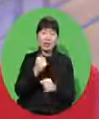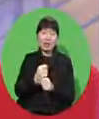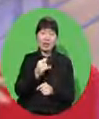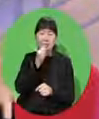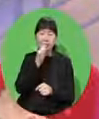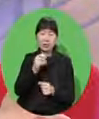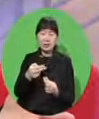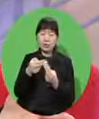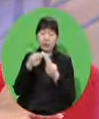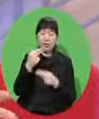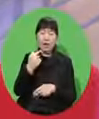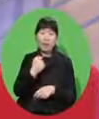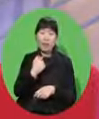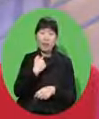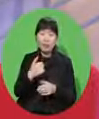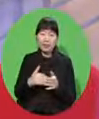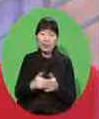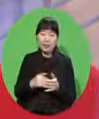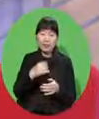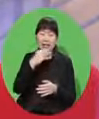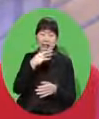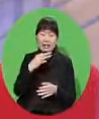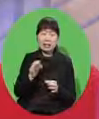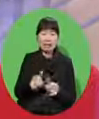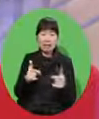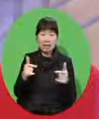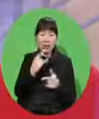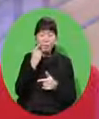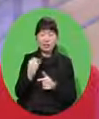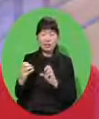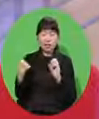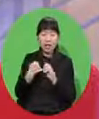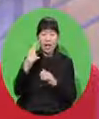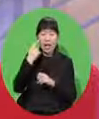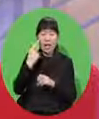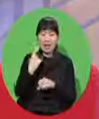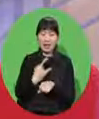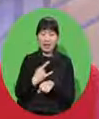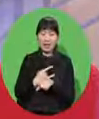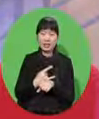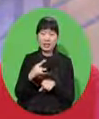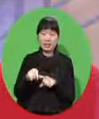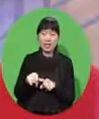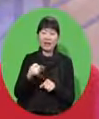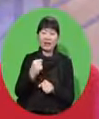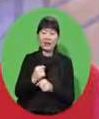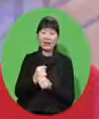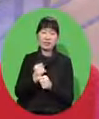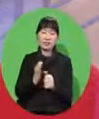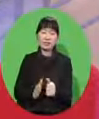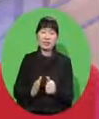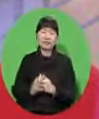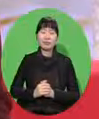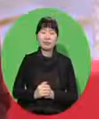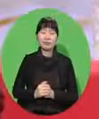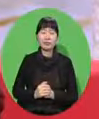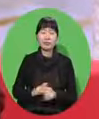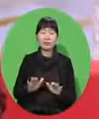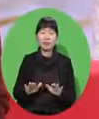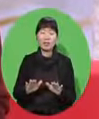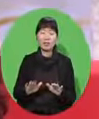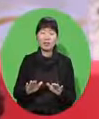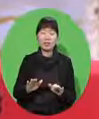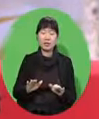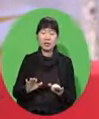네. 또 거기에 저축도 해보고 이자가 얼마큼 늘었는지 같이 엄마하고 얘기도 나눠보고 그런 기회로 삼으시면 될 것 같아요. 네. 아니